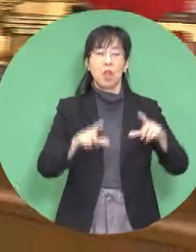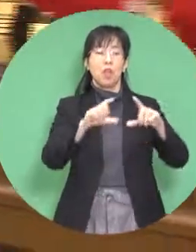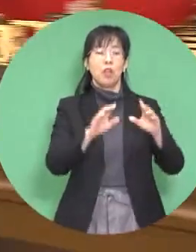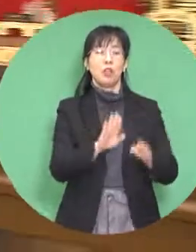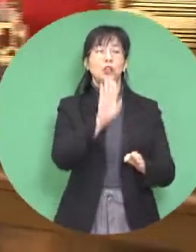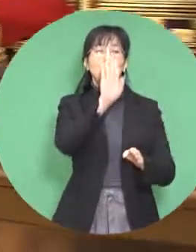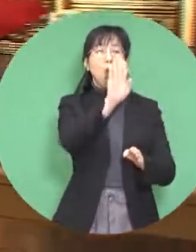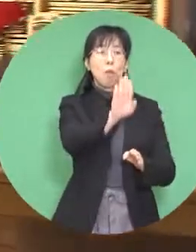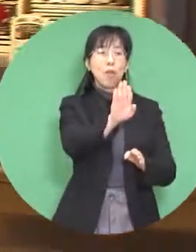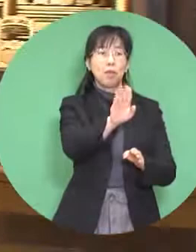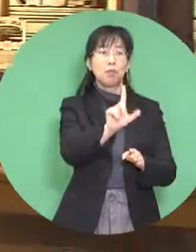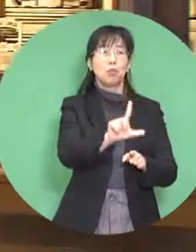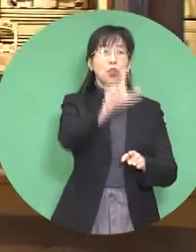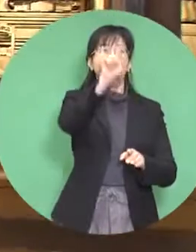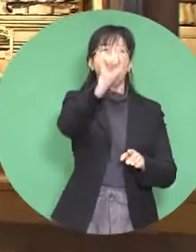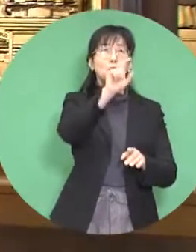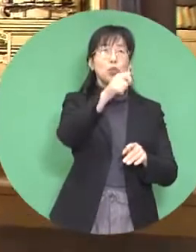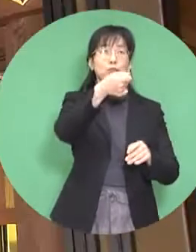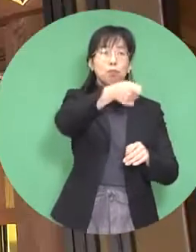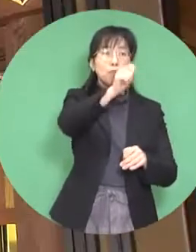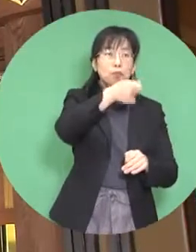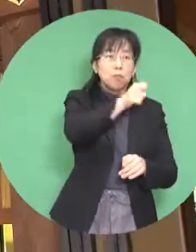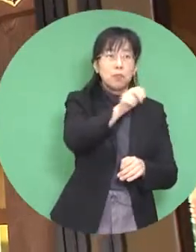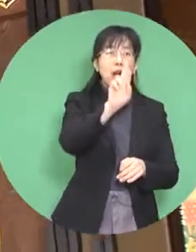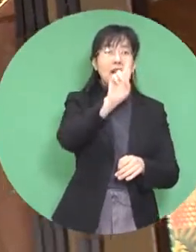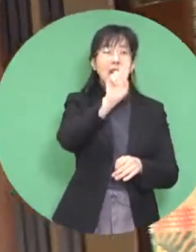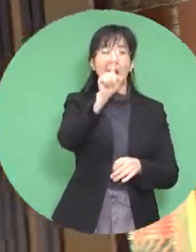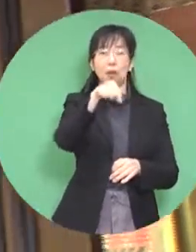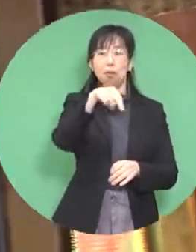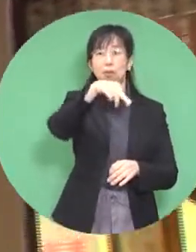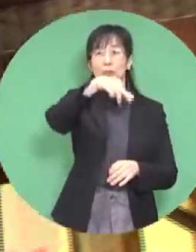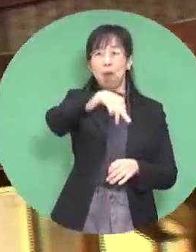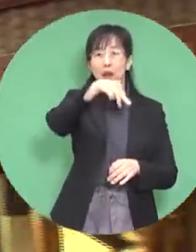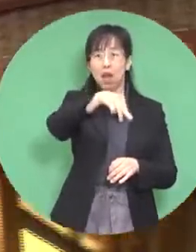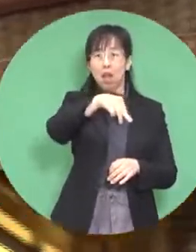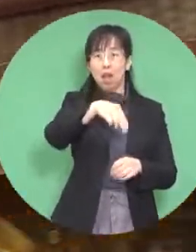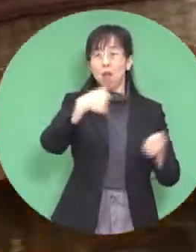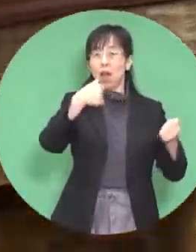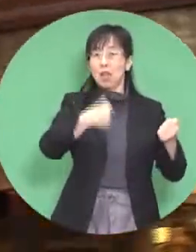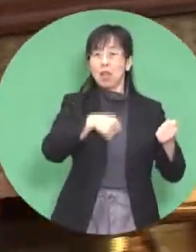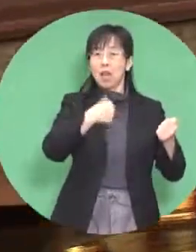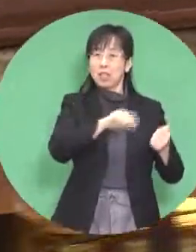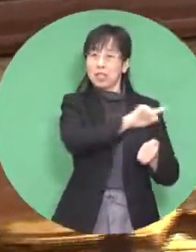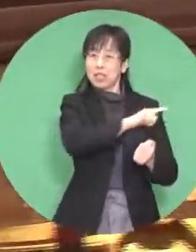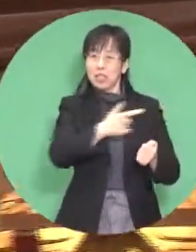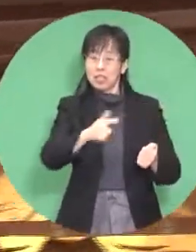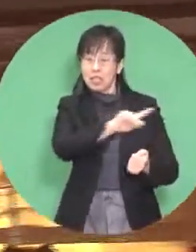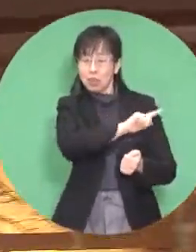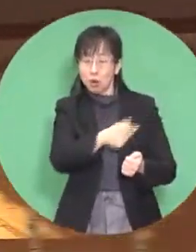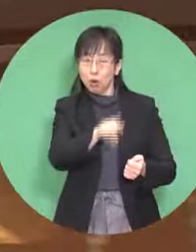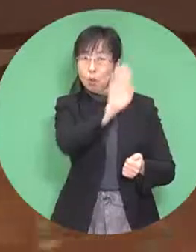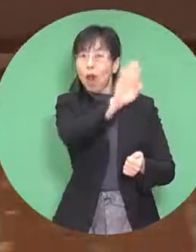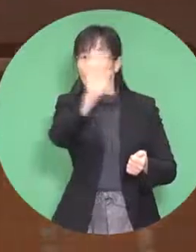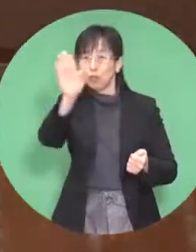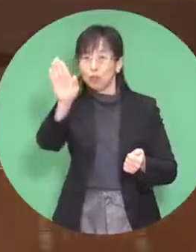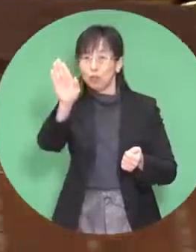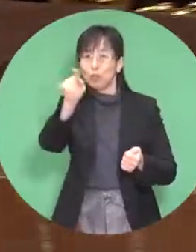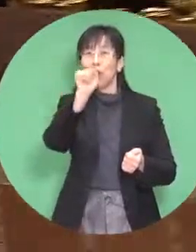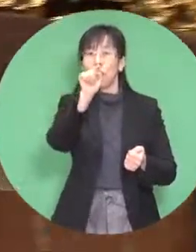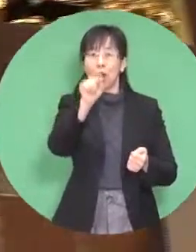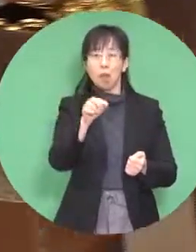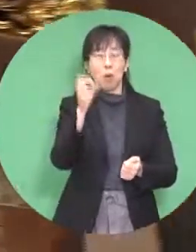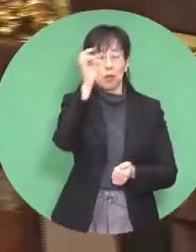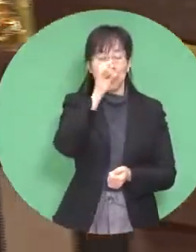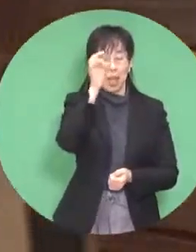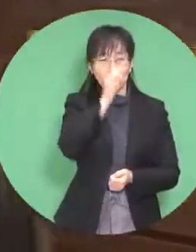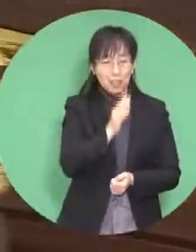のですね、欄間にはですね、たくさんの楽器が、隠れておりますので、そちらの方も皆さん探